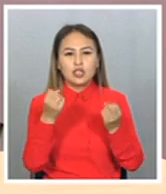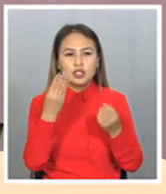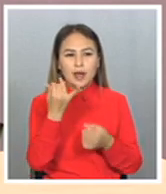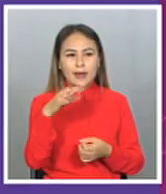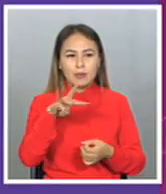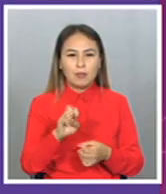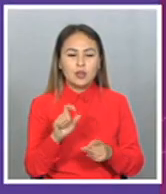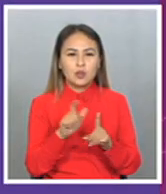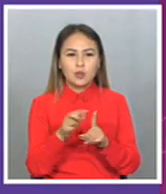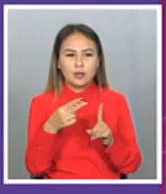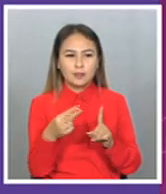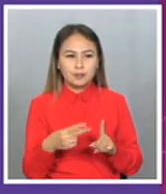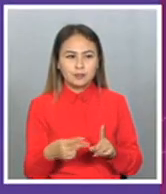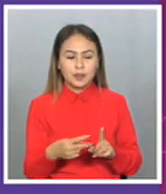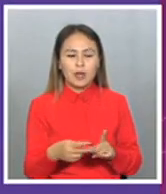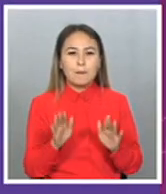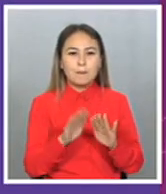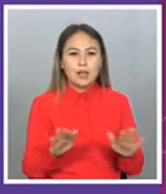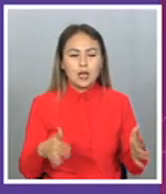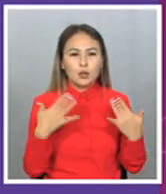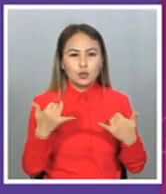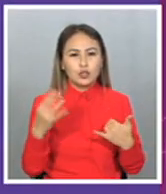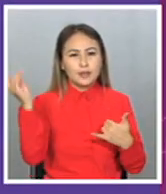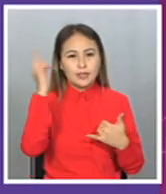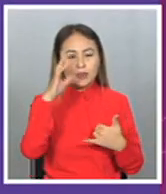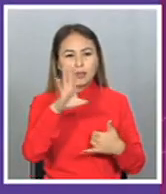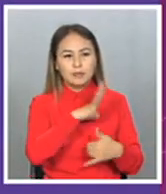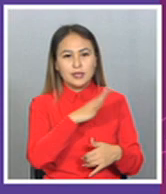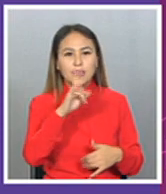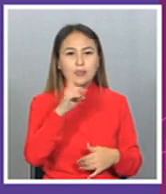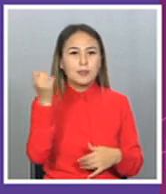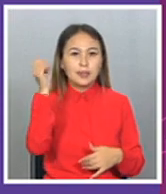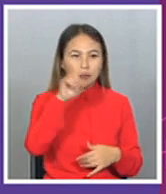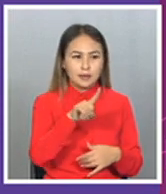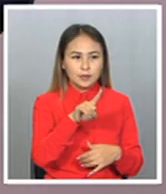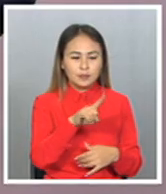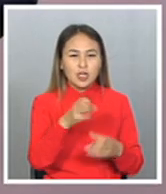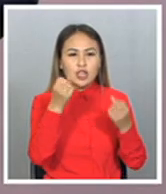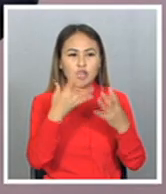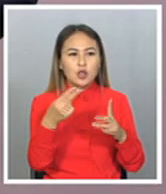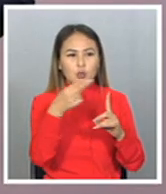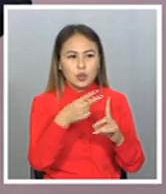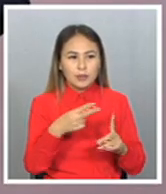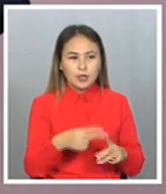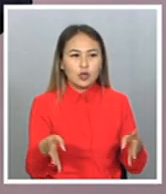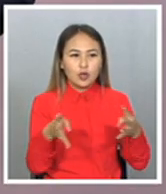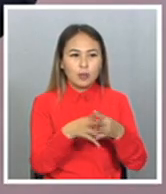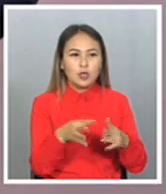сөйлем болады екен. Балалар, бүгінгі сабақта біз нені білдік? Жай сөйлем мен